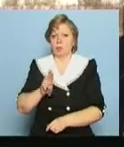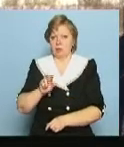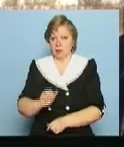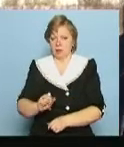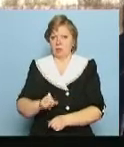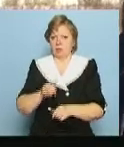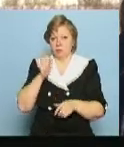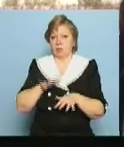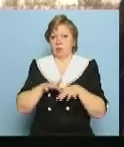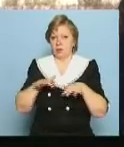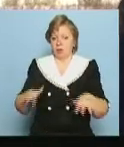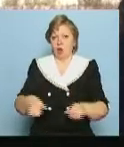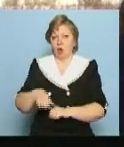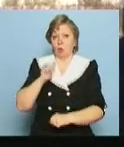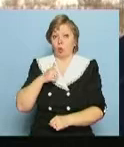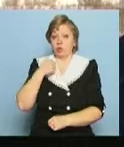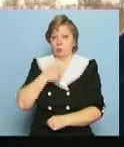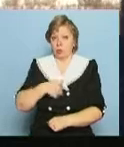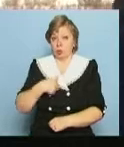работала. В прошлом году до